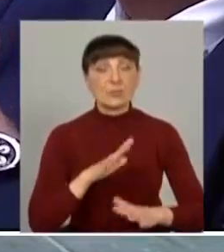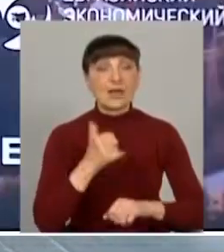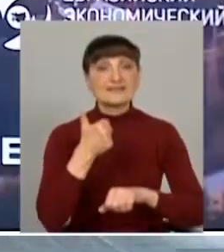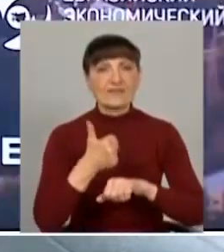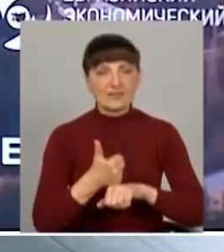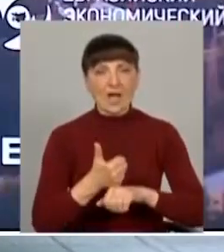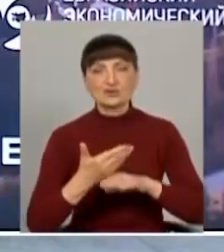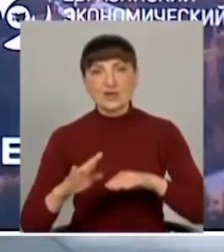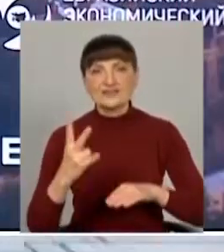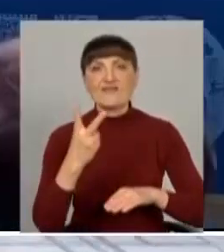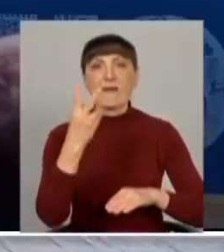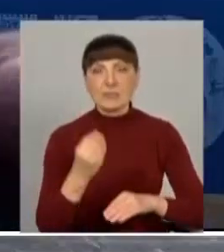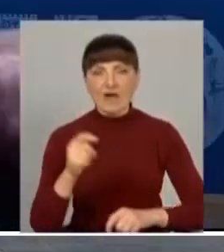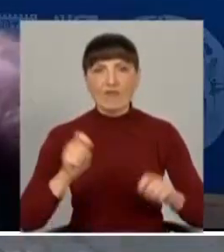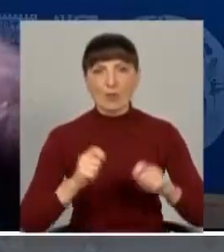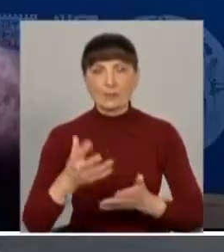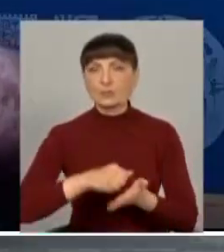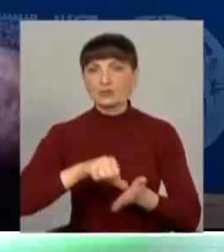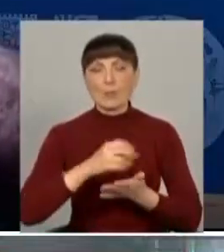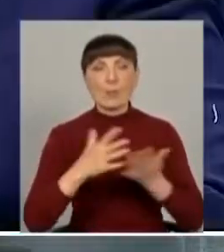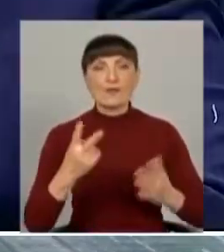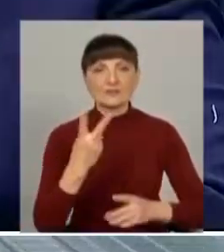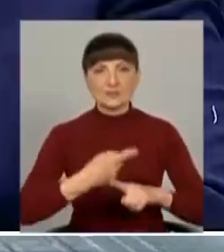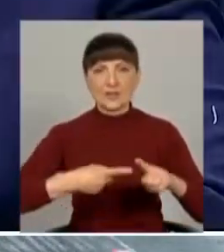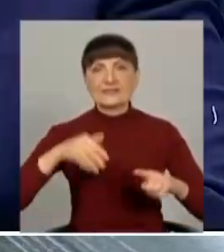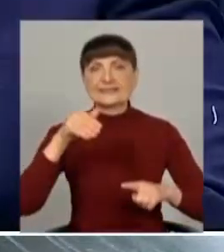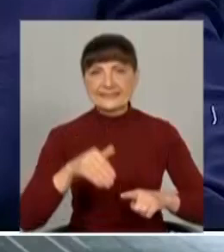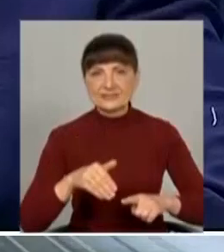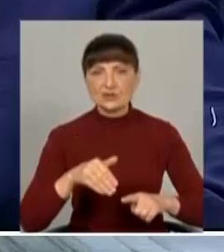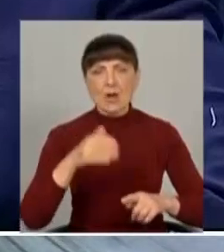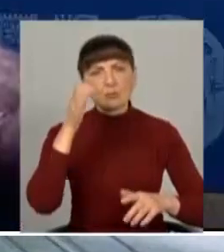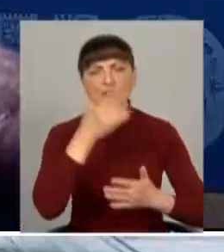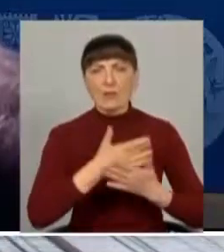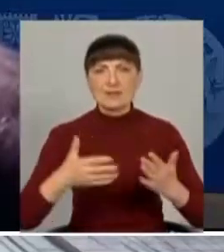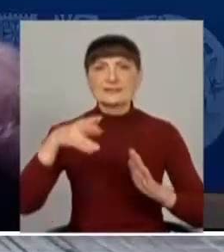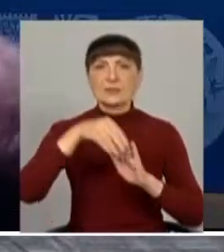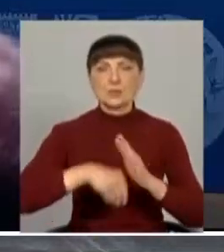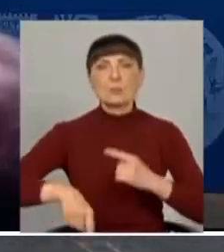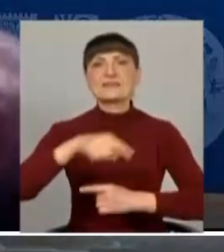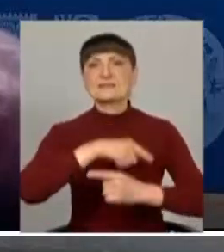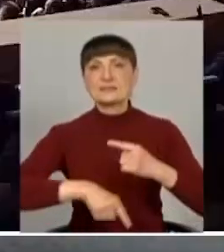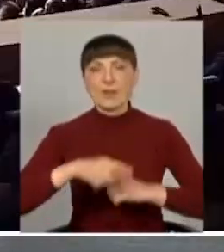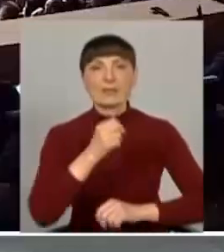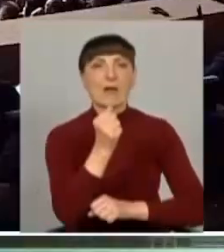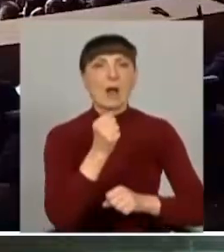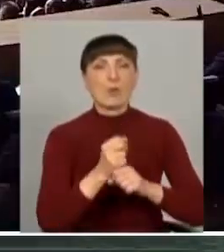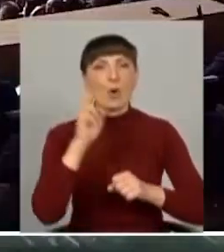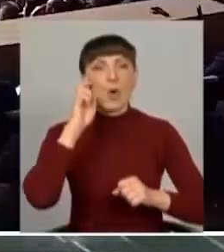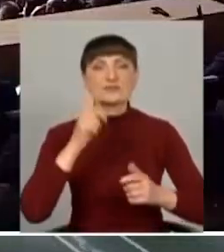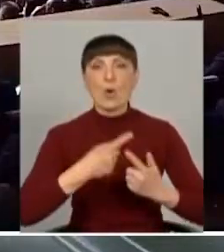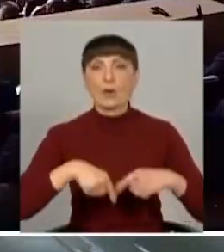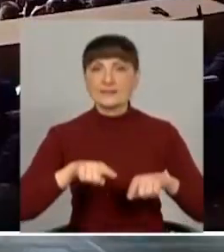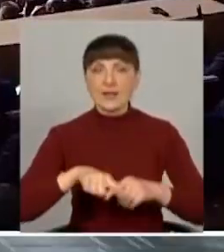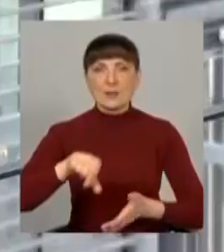часть двухдневного форума. В нем примут участие более 2500 экспертов, среди которых бизнесмены, работники госструктур